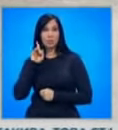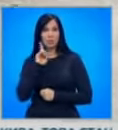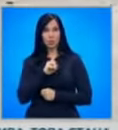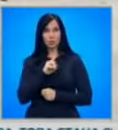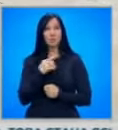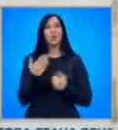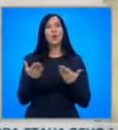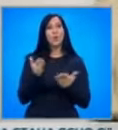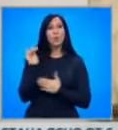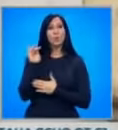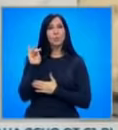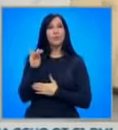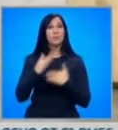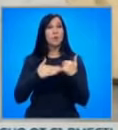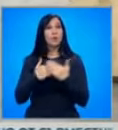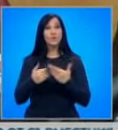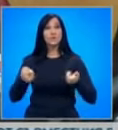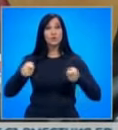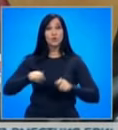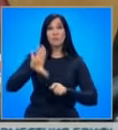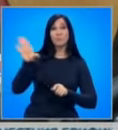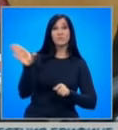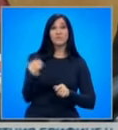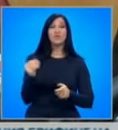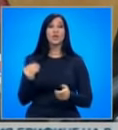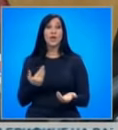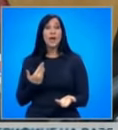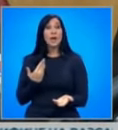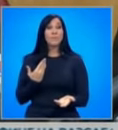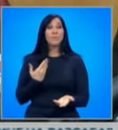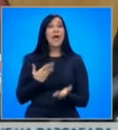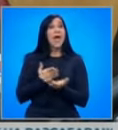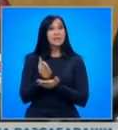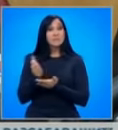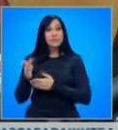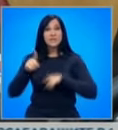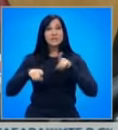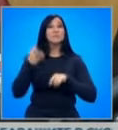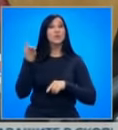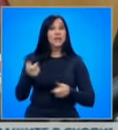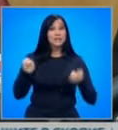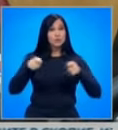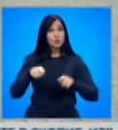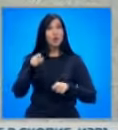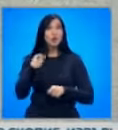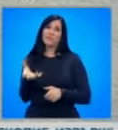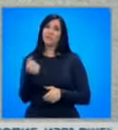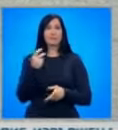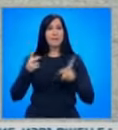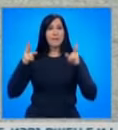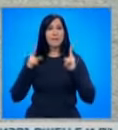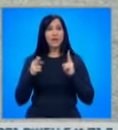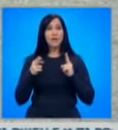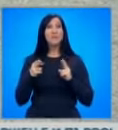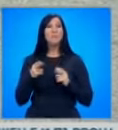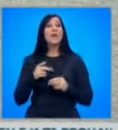души. Когато бъдат изготвени заключенията по всички назначени експертизи и в зависимост от тези заключения, тогава ще вземе някакво решение. И